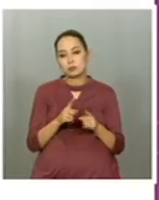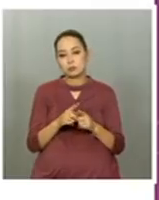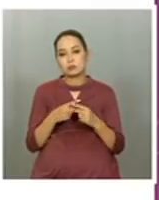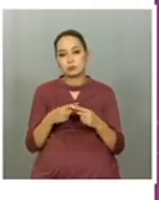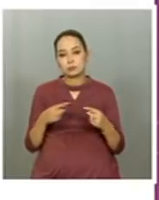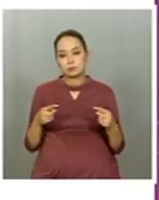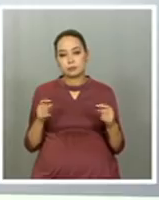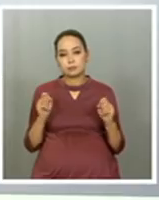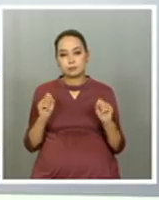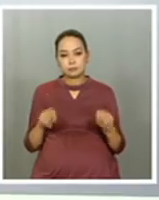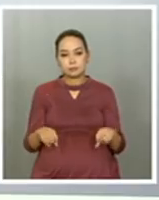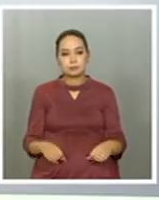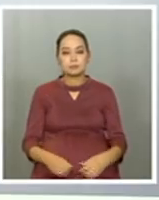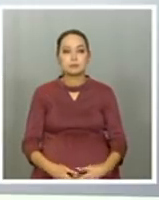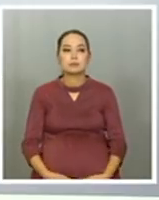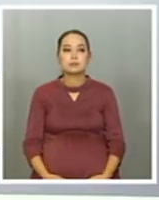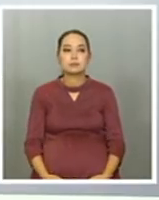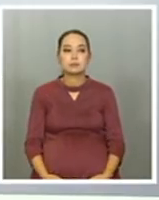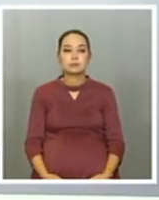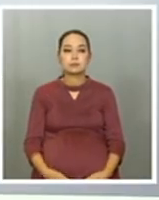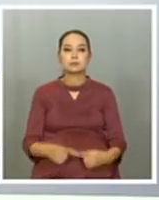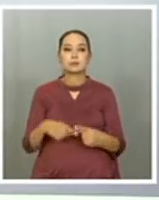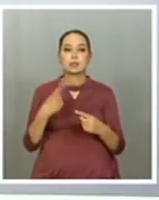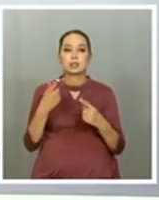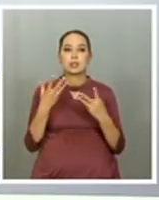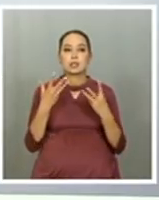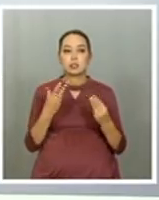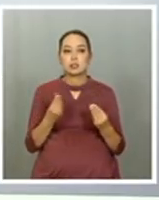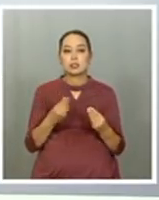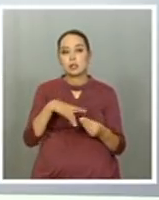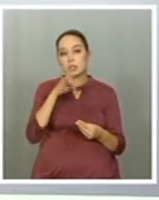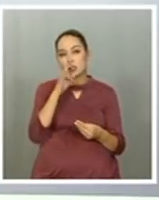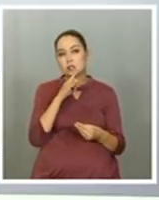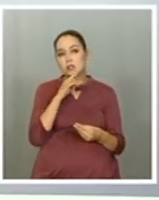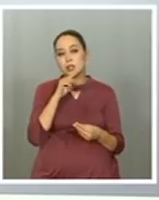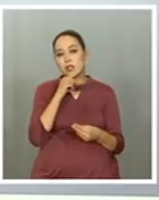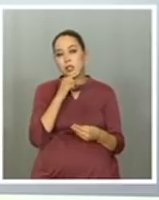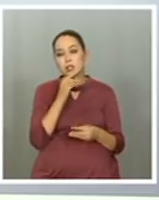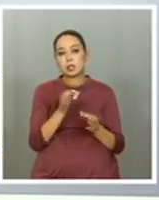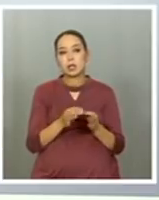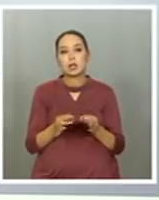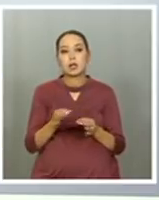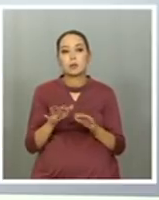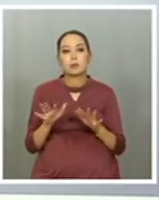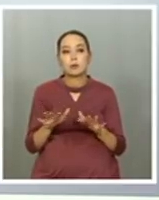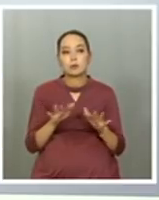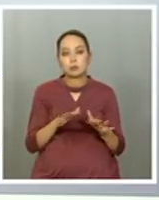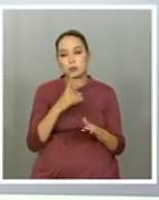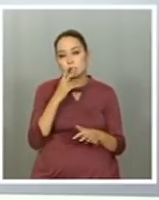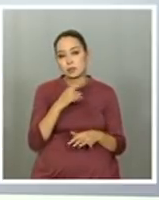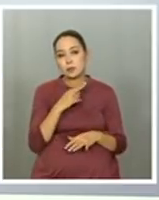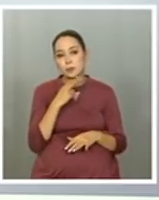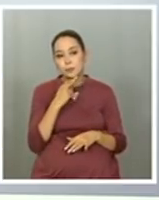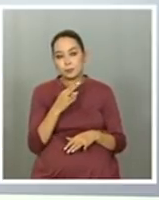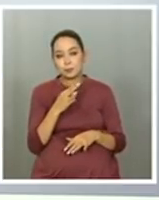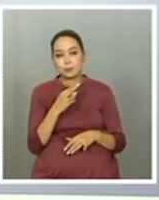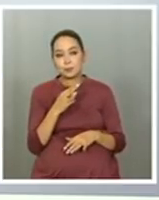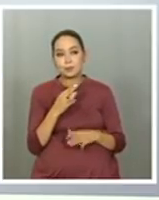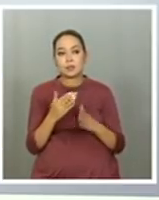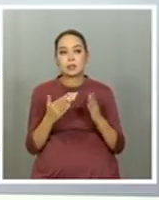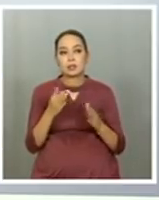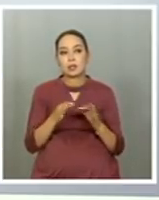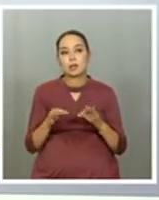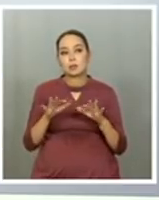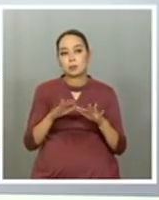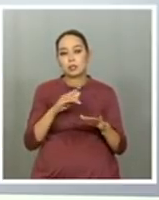келтіруге болады. Келесі кезекте оқушылар жалпы Қазақстан экономикасын аймақтандыруға тоқталып өтейік. Яғни аймақтар